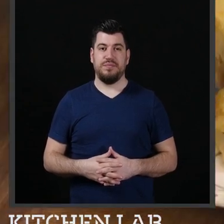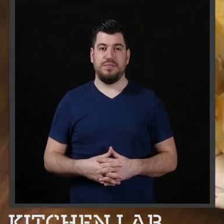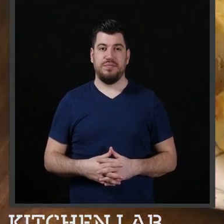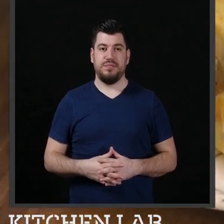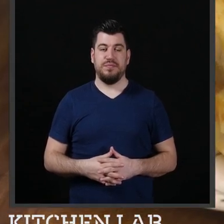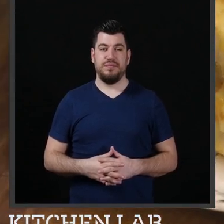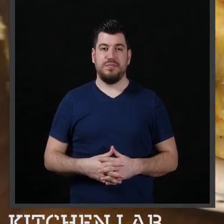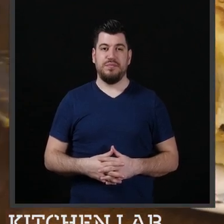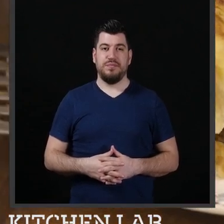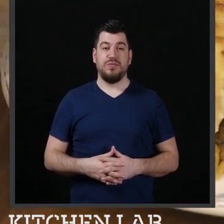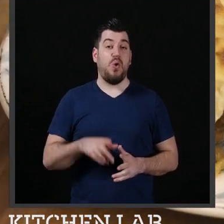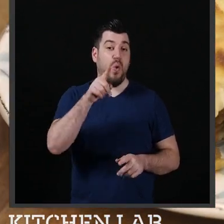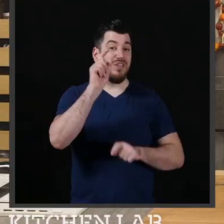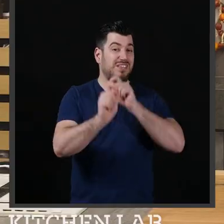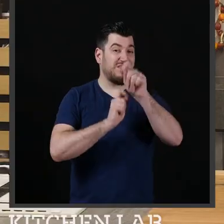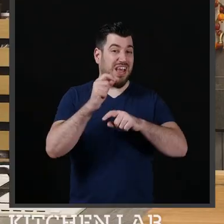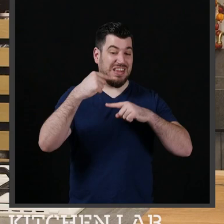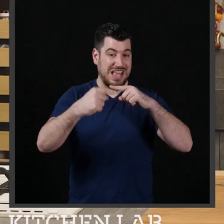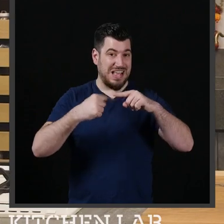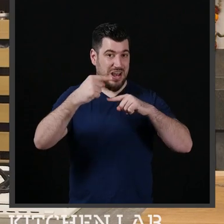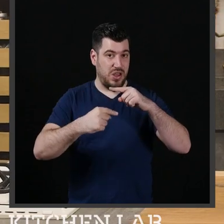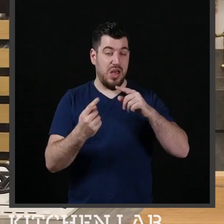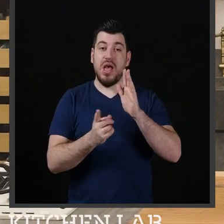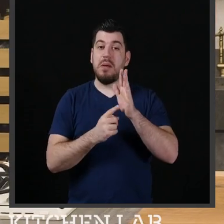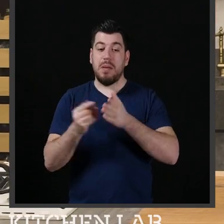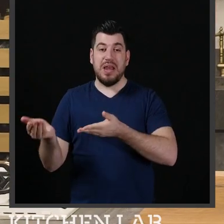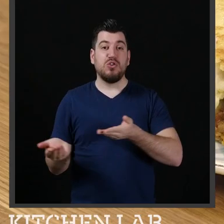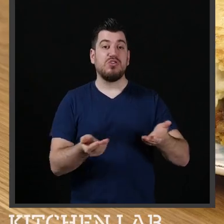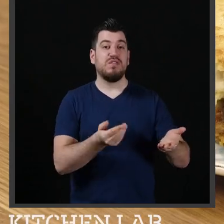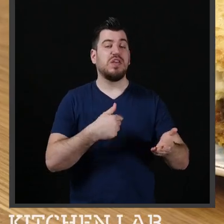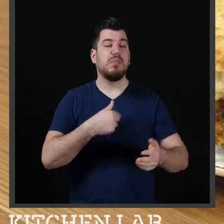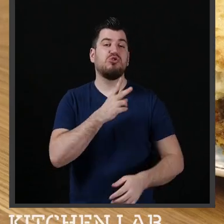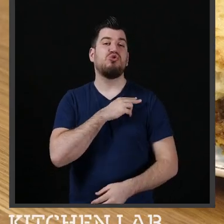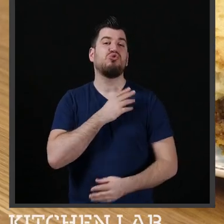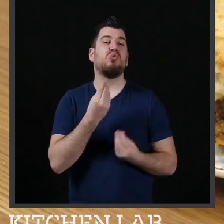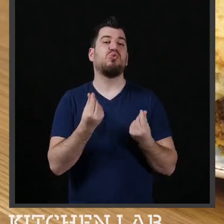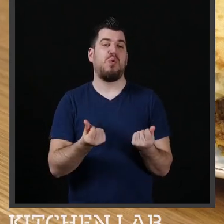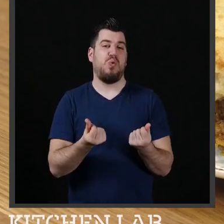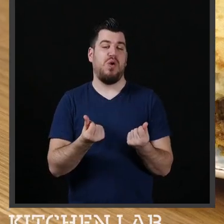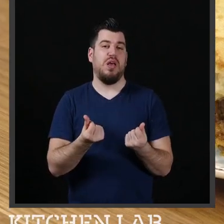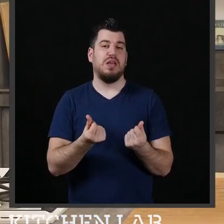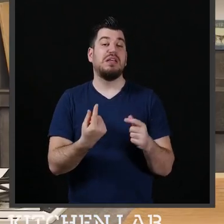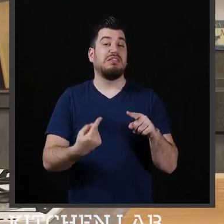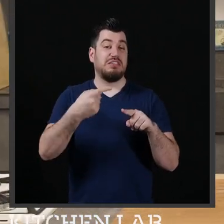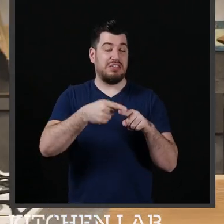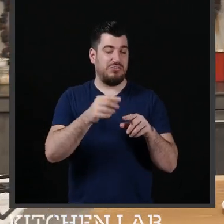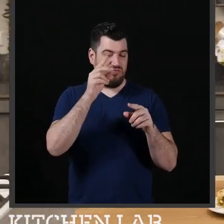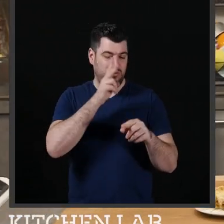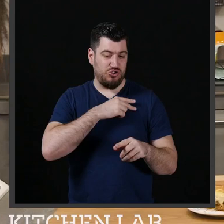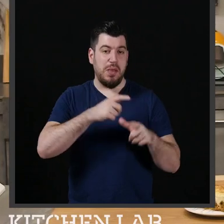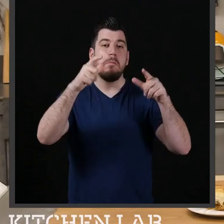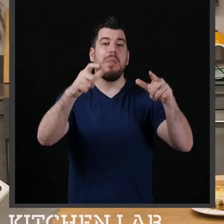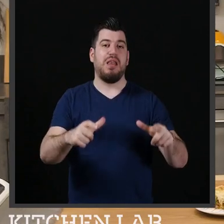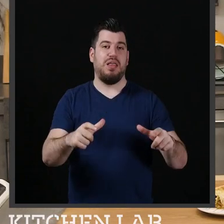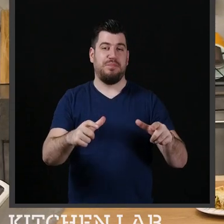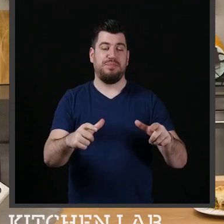Γιατί όταν κάνεις κανελόνια, πρέπει να τα σερβίρεις με τον σωστό τρόπο και με τη σωστή μερίδα. Τώρα, το μόνο που